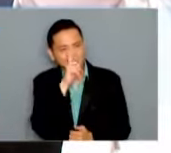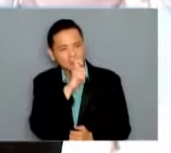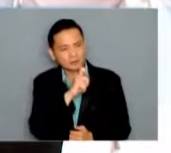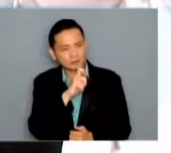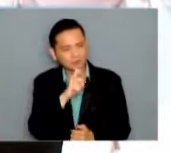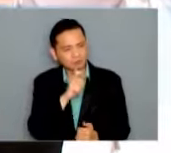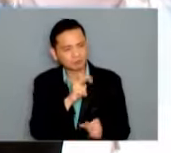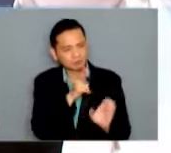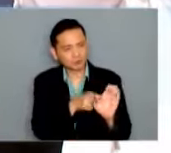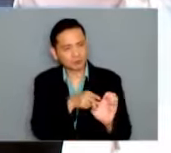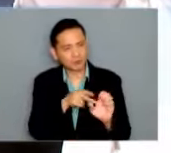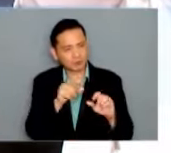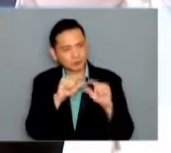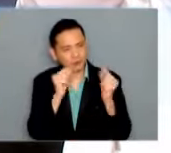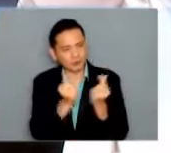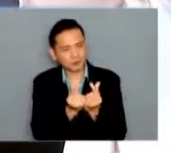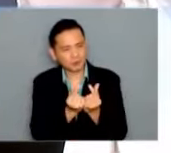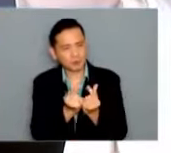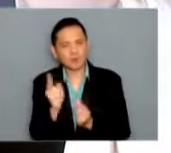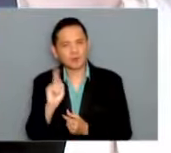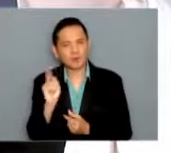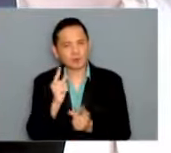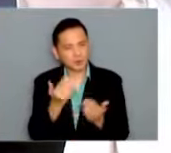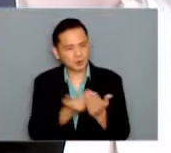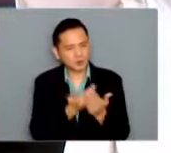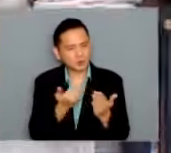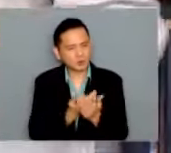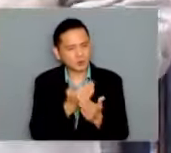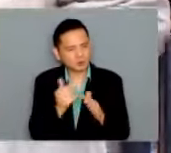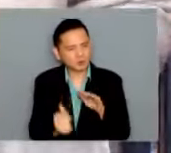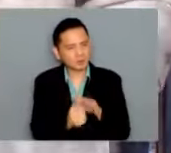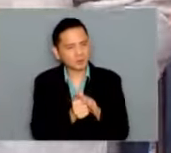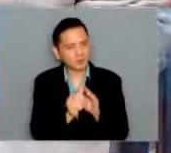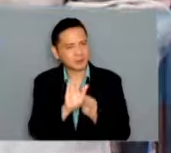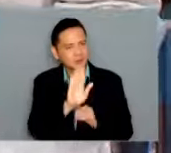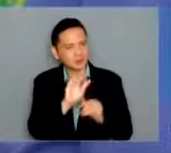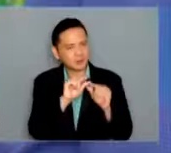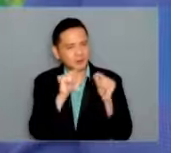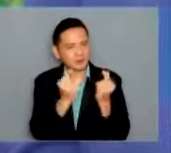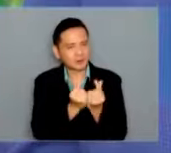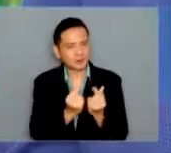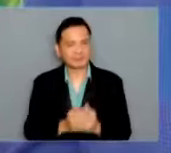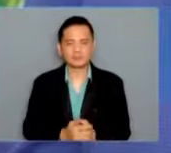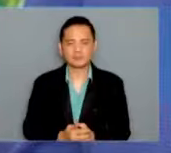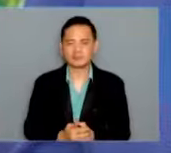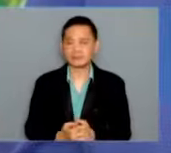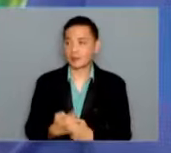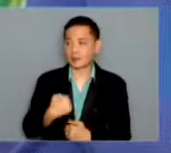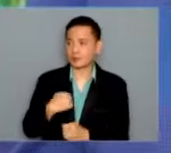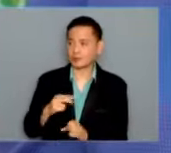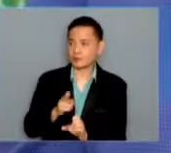sa grupo mula noon hanggang ngayon? Pumasok ako sa Philippine Barangay Folk Dance Group noong